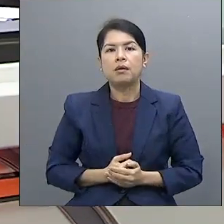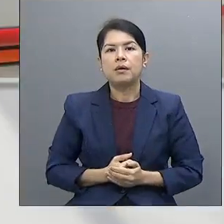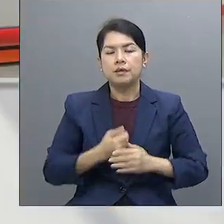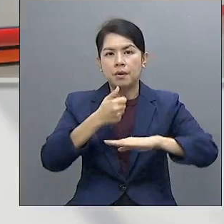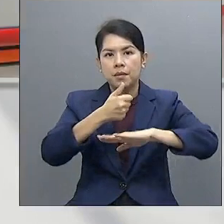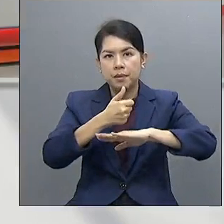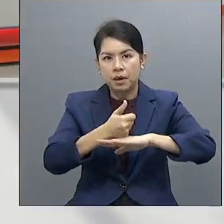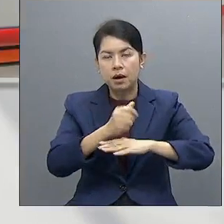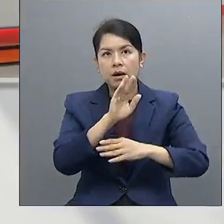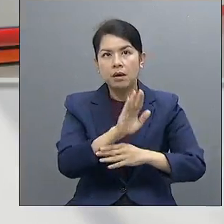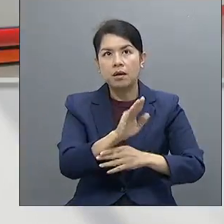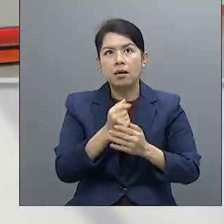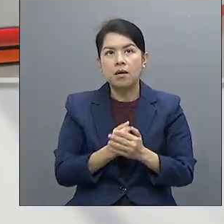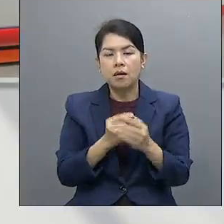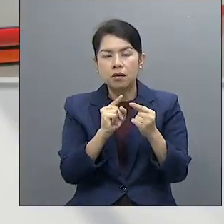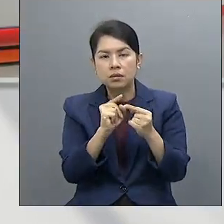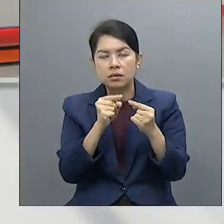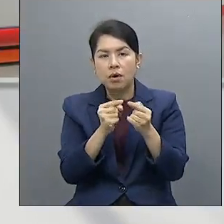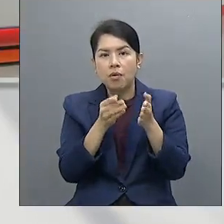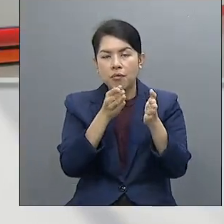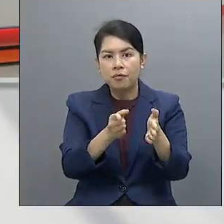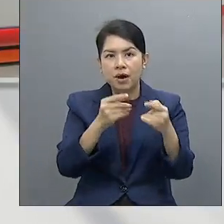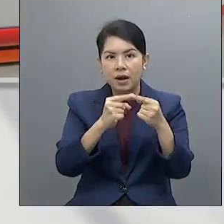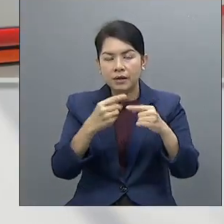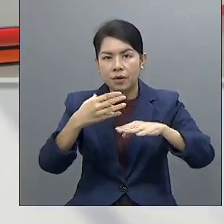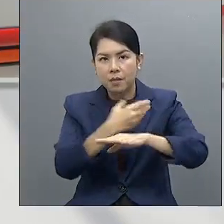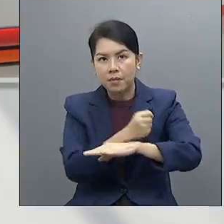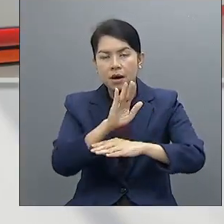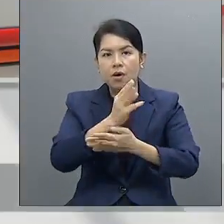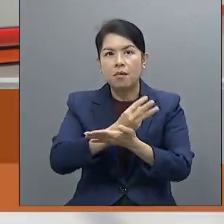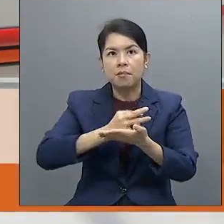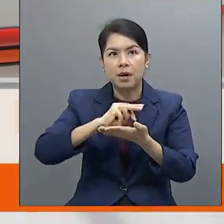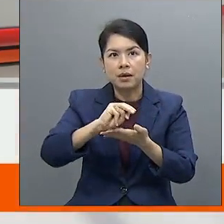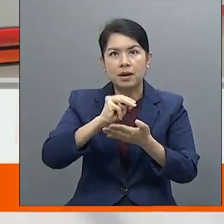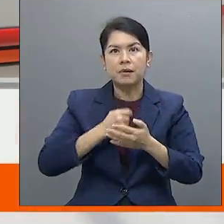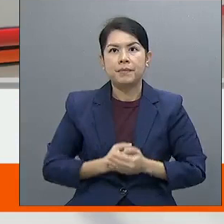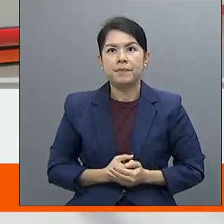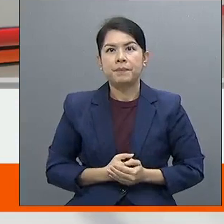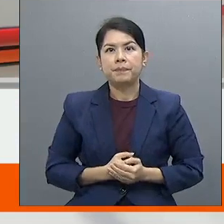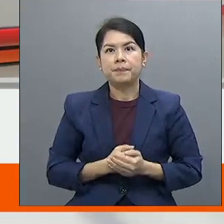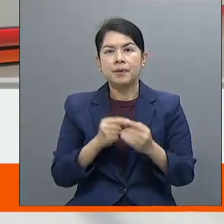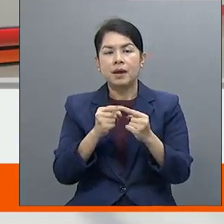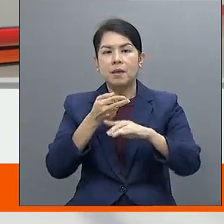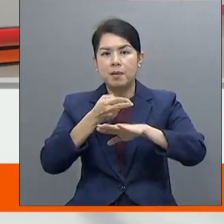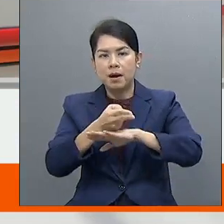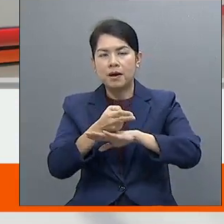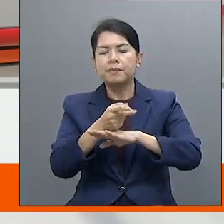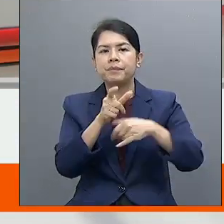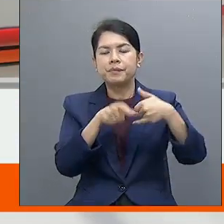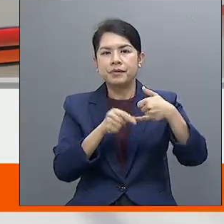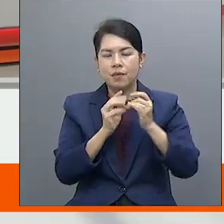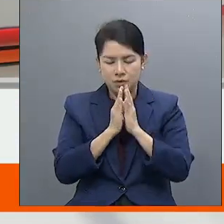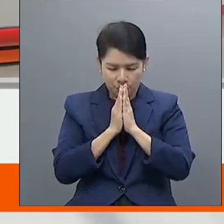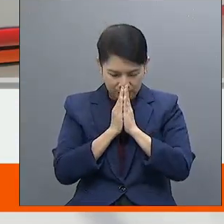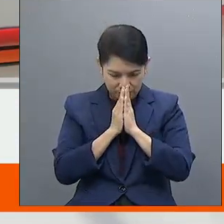รามคำแหงอยู่ในสายกับเราแล้วอาจารย์สวัสดีค่ะ อาจารย์สวัสดีค่ะ สว ั สดีครับผู้ดำเนินการทั้งสองท่านครับ ค่ะอาจารย์มองได้หรือเปล่